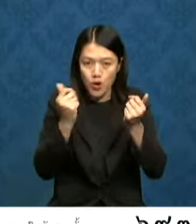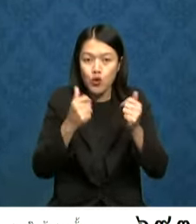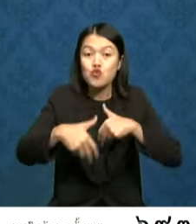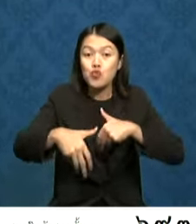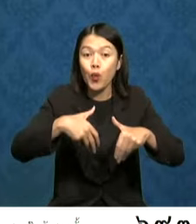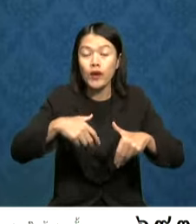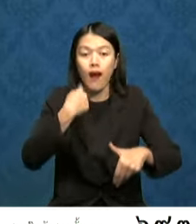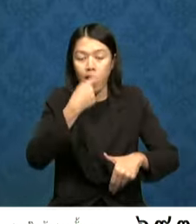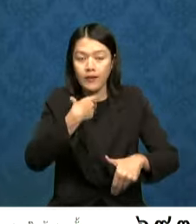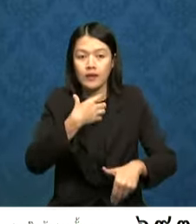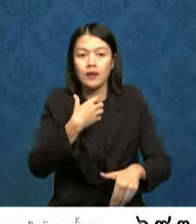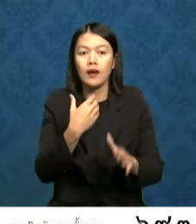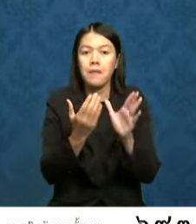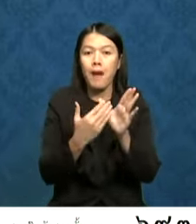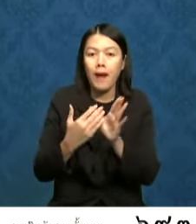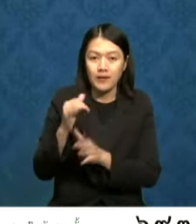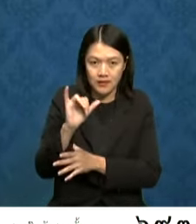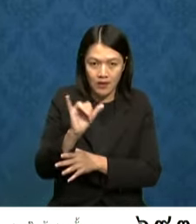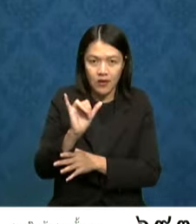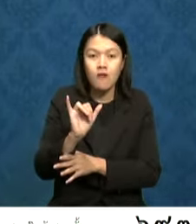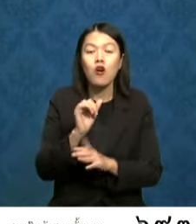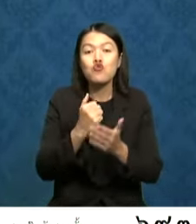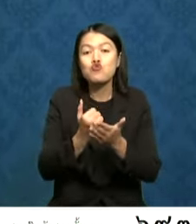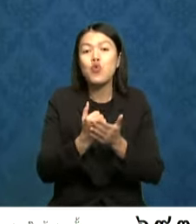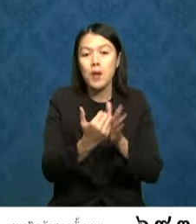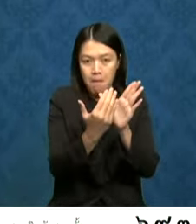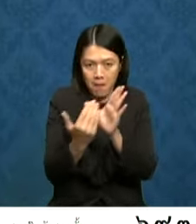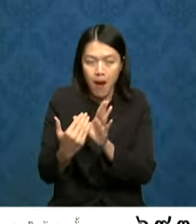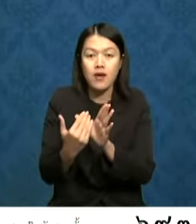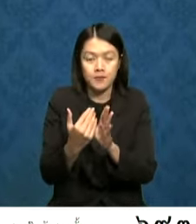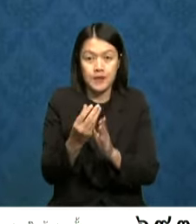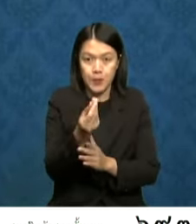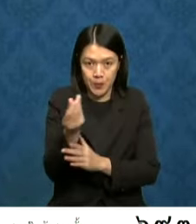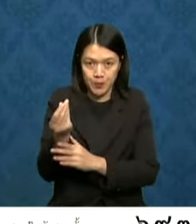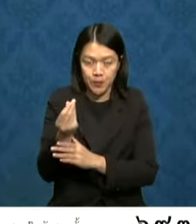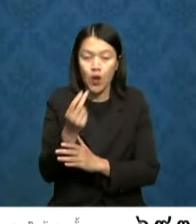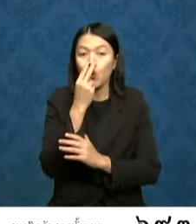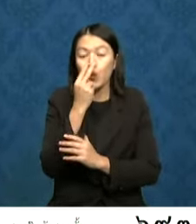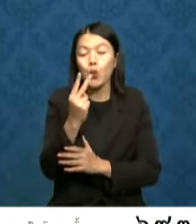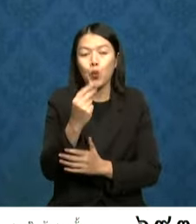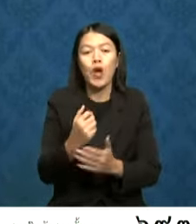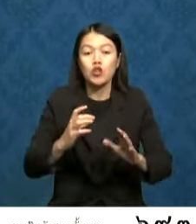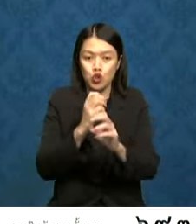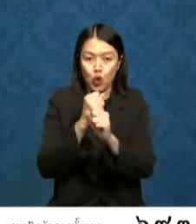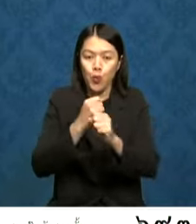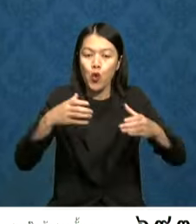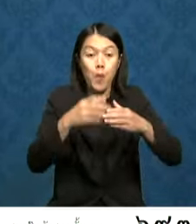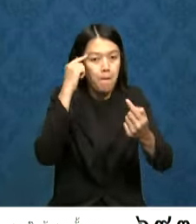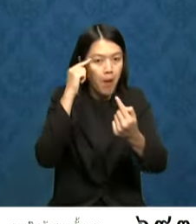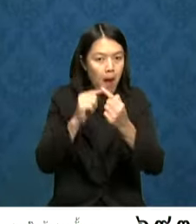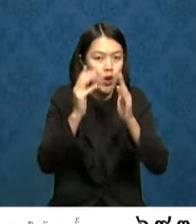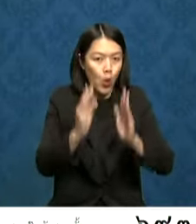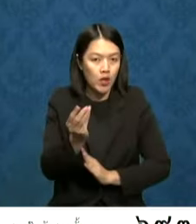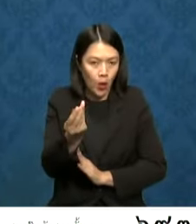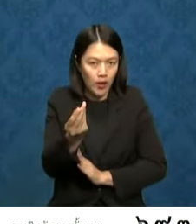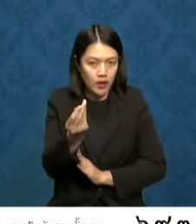ชนท่านไหนยังคงไม่ได้ลงทะเบียนนะคะก็ช่วยมาลงทะเบียนกันหน่อยนะคะจะได้รู้แน่ๆว่าสรุปแล้วกลุ่มเป้าหมายเนี่ยมีกี่